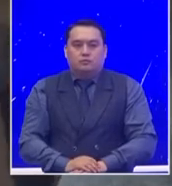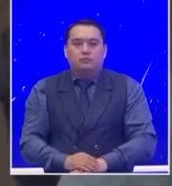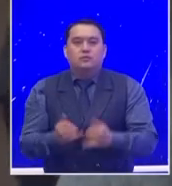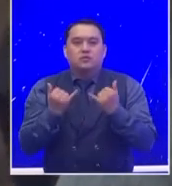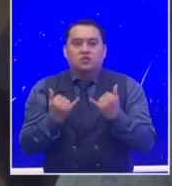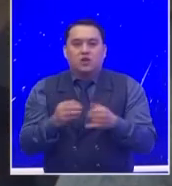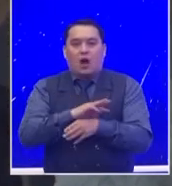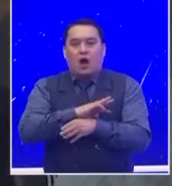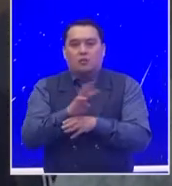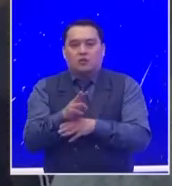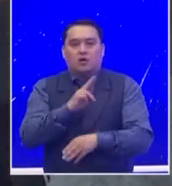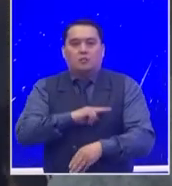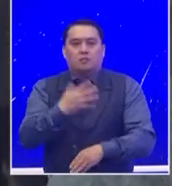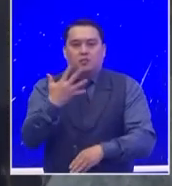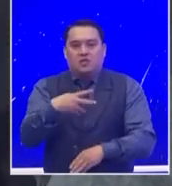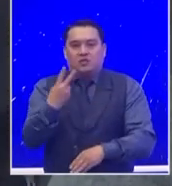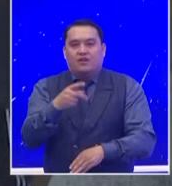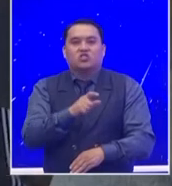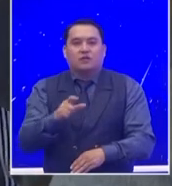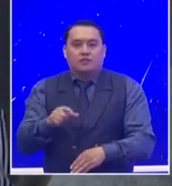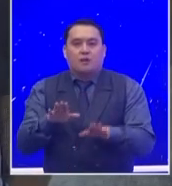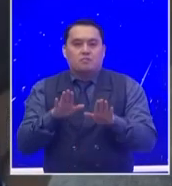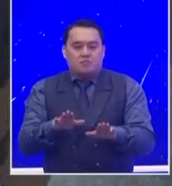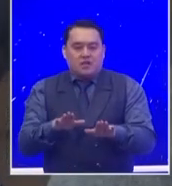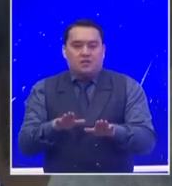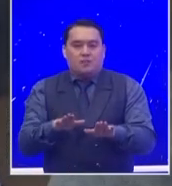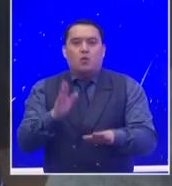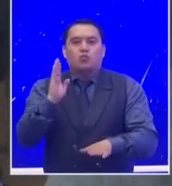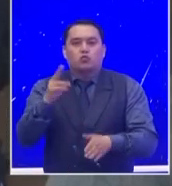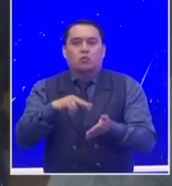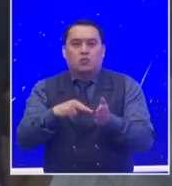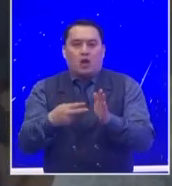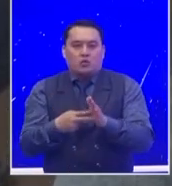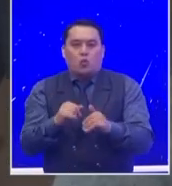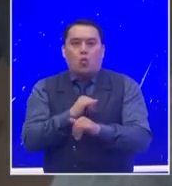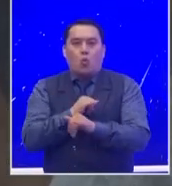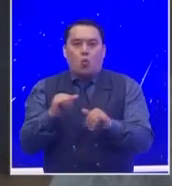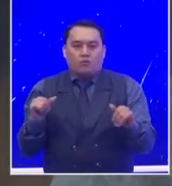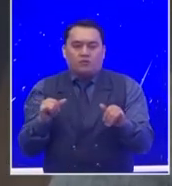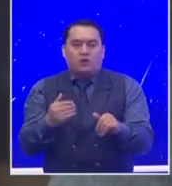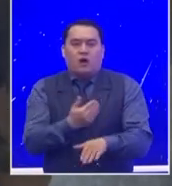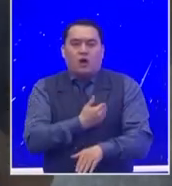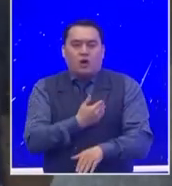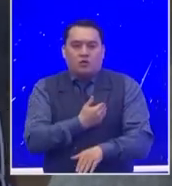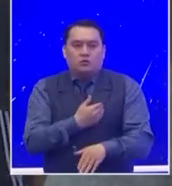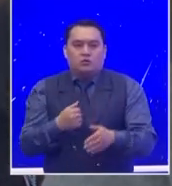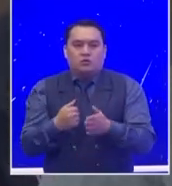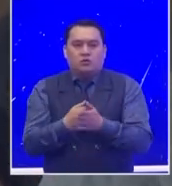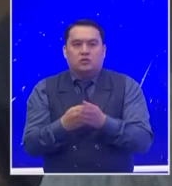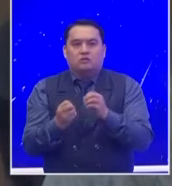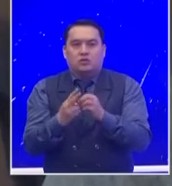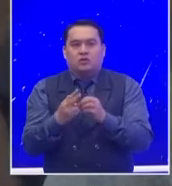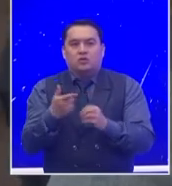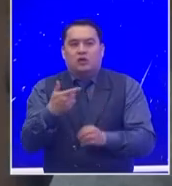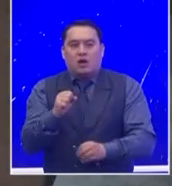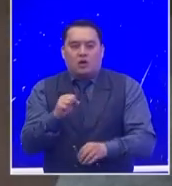Сейчас я обеспечиваю работой 52 человека. Все они местные жители. В будущем планирую не только увеличить посевные площади до 10-12 тысяч гектаров,